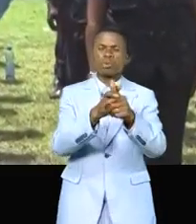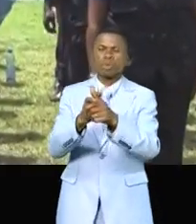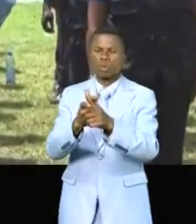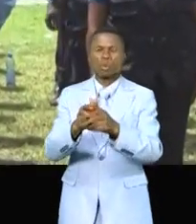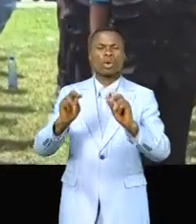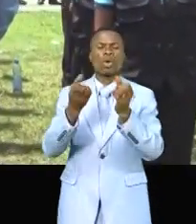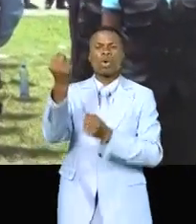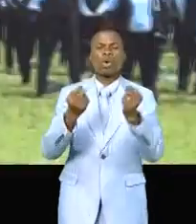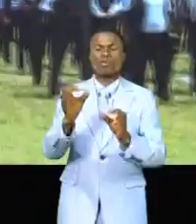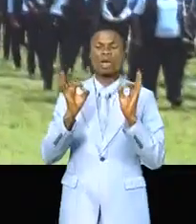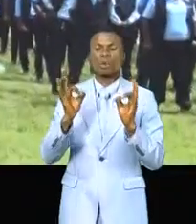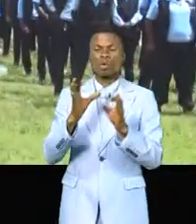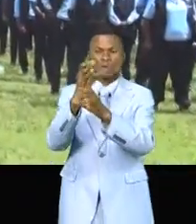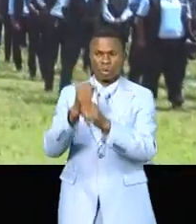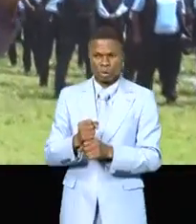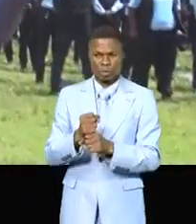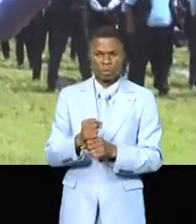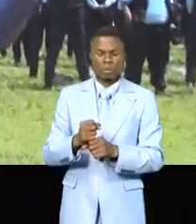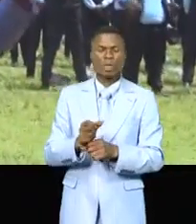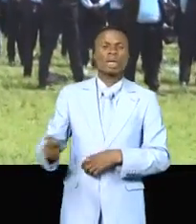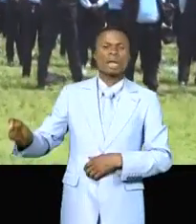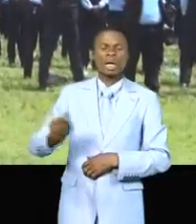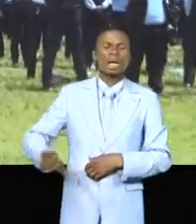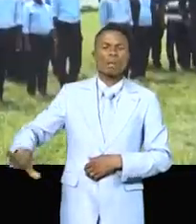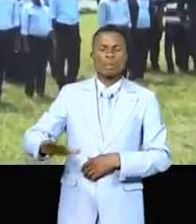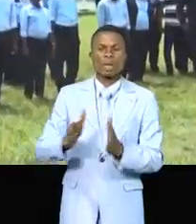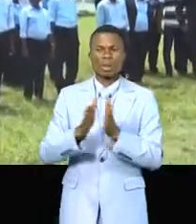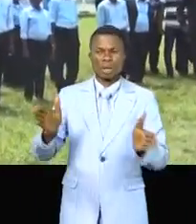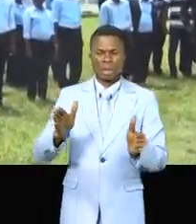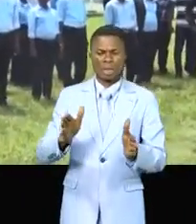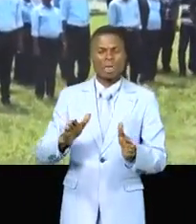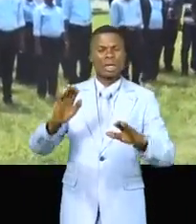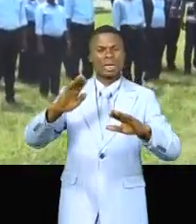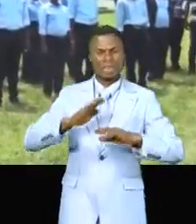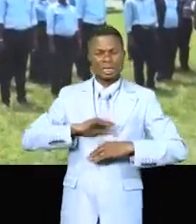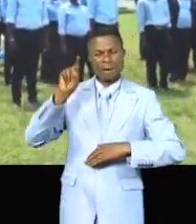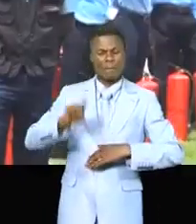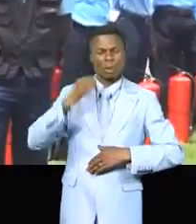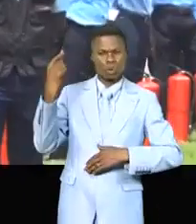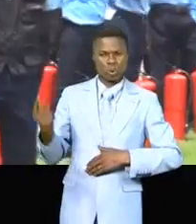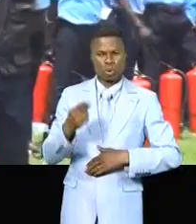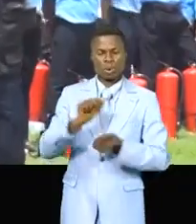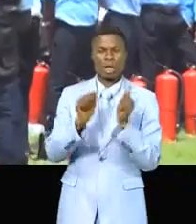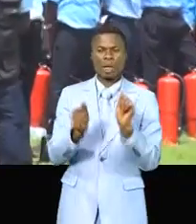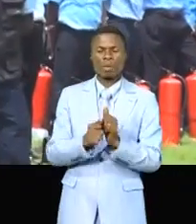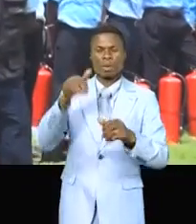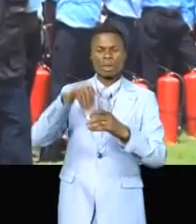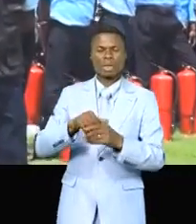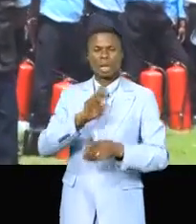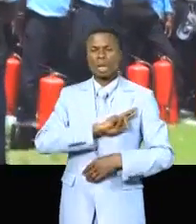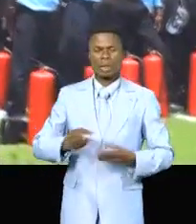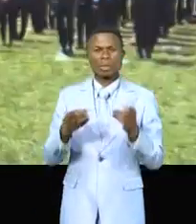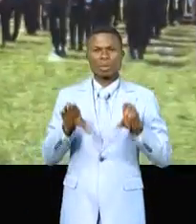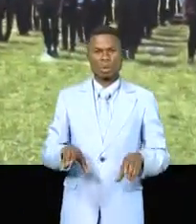véhicule anti-incendie sur l'ensemble du territoire national et répondre aux risques permanents des catastrophes en République démocratique du